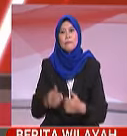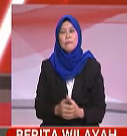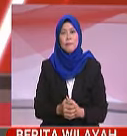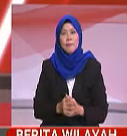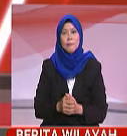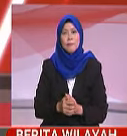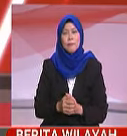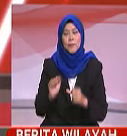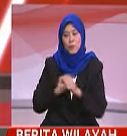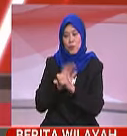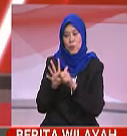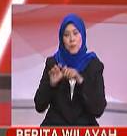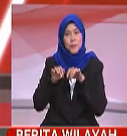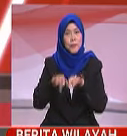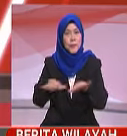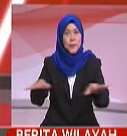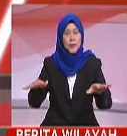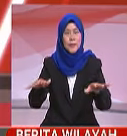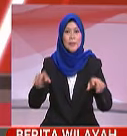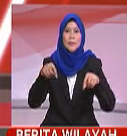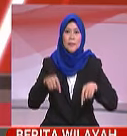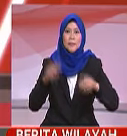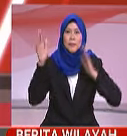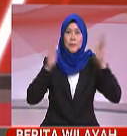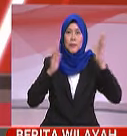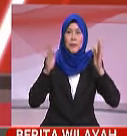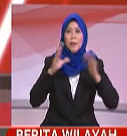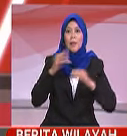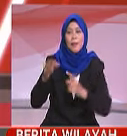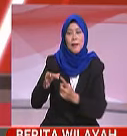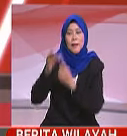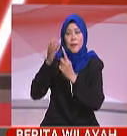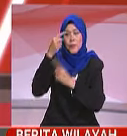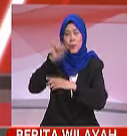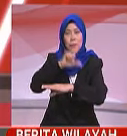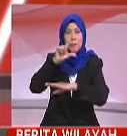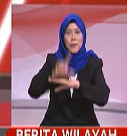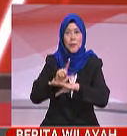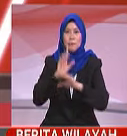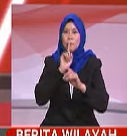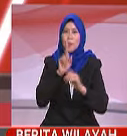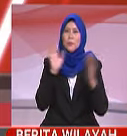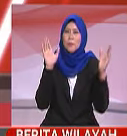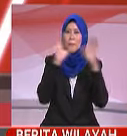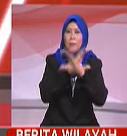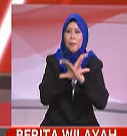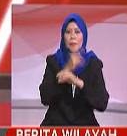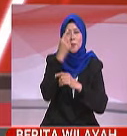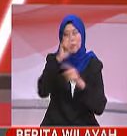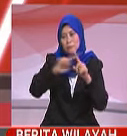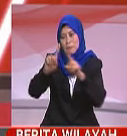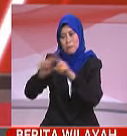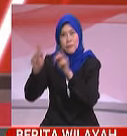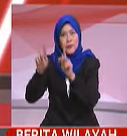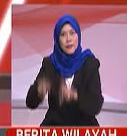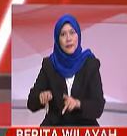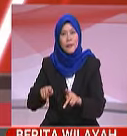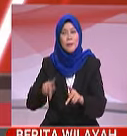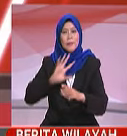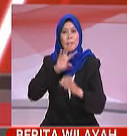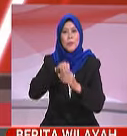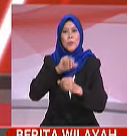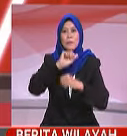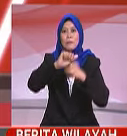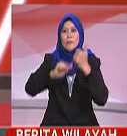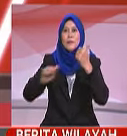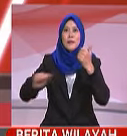penularan pandemic comments 19 di negara ini khususnya di Labuhan menjadi satu cabaran kepada pelbagai pihak termasuk jawatan